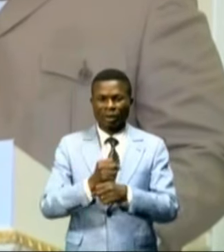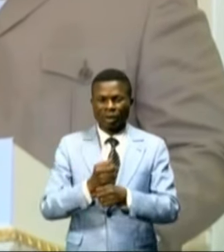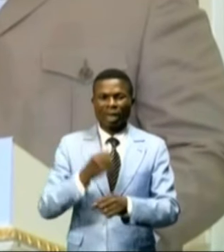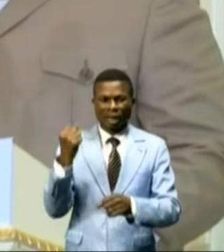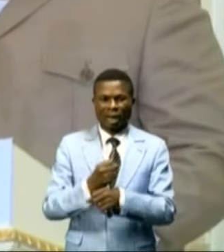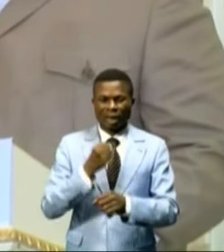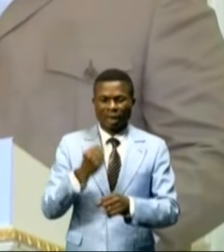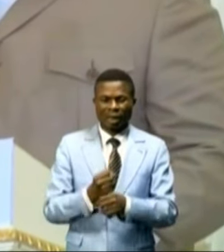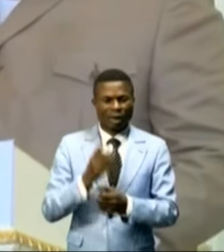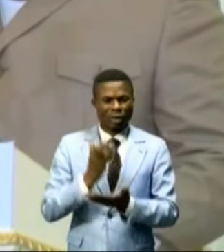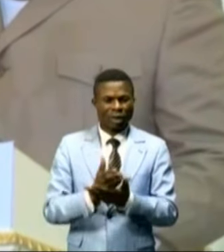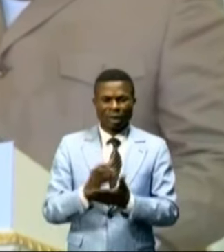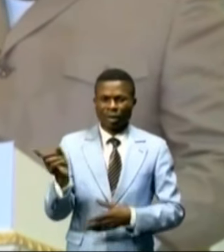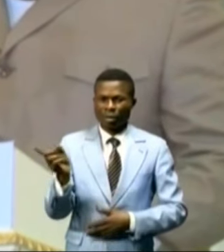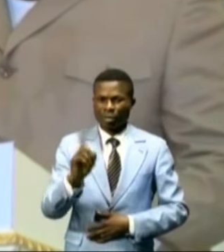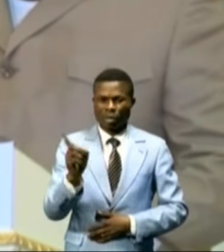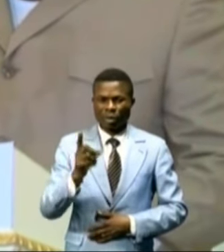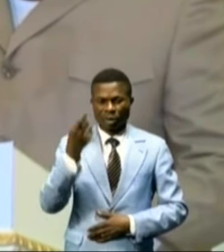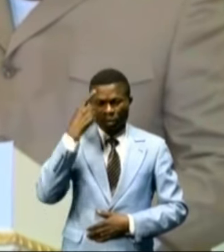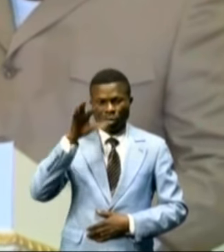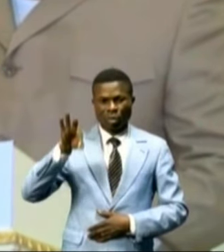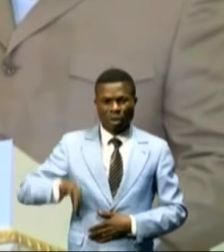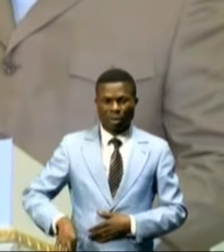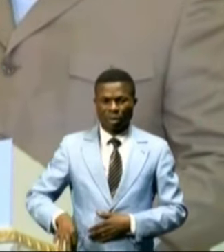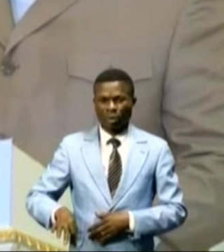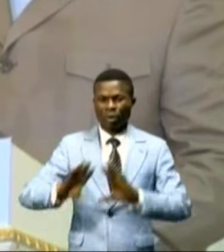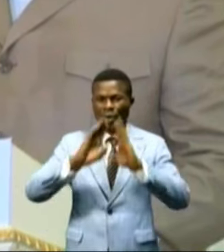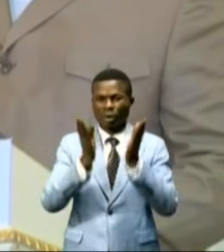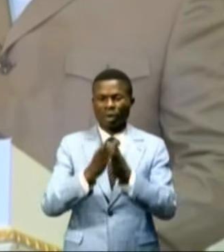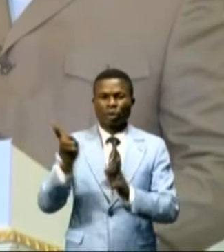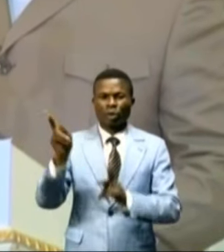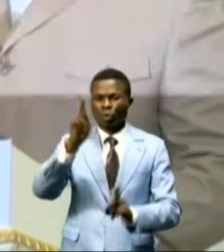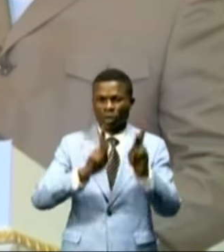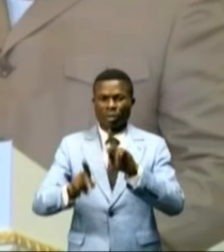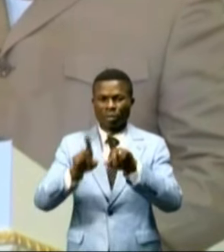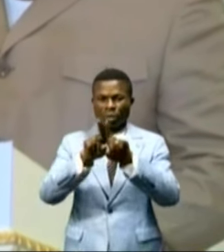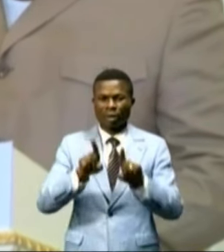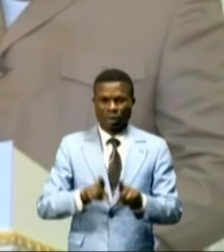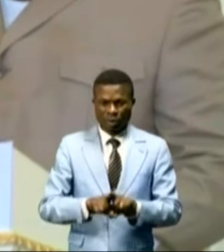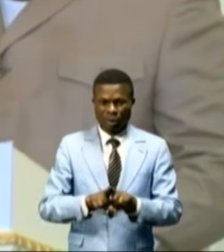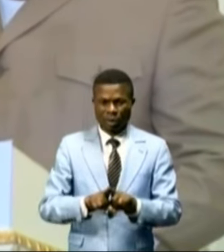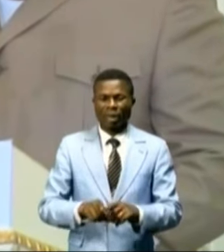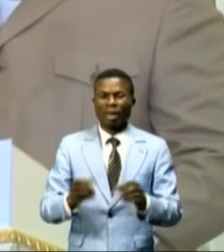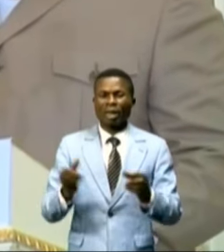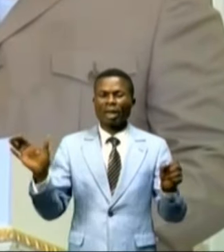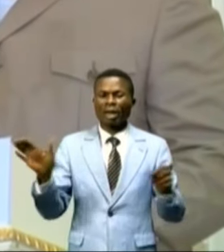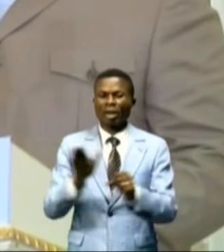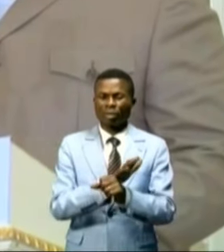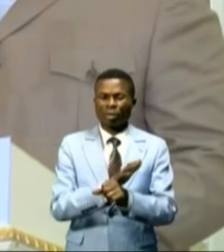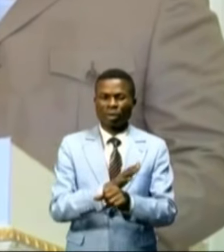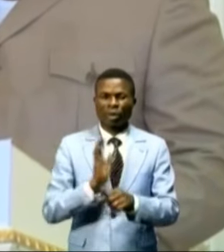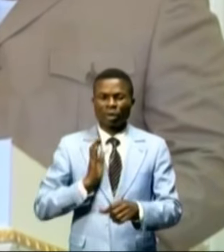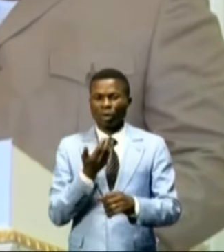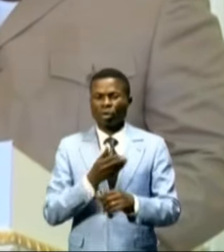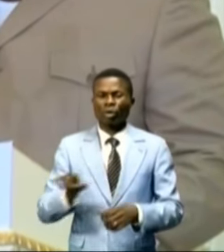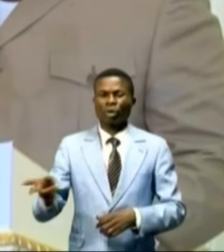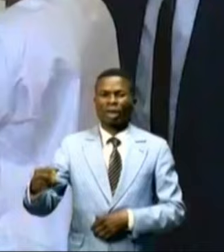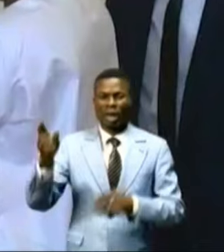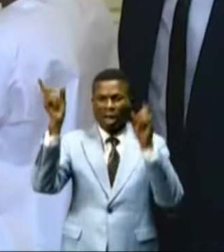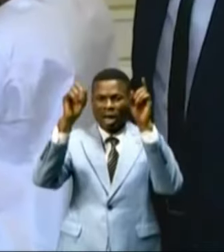sans relâche pour le bien-être de nos peuples et la prospérité de notre région.